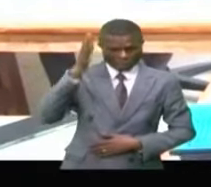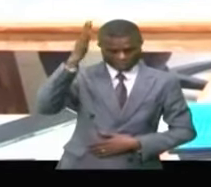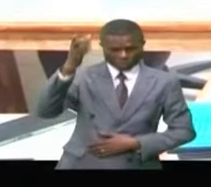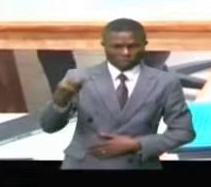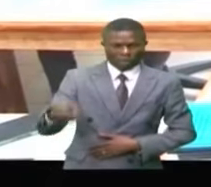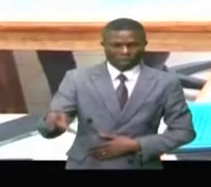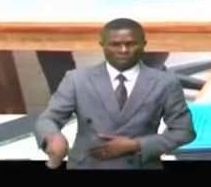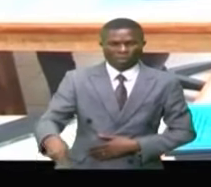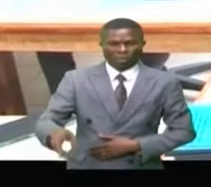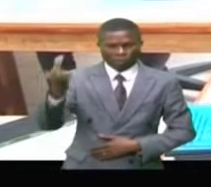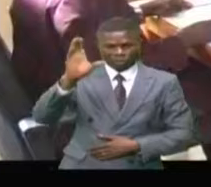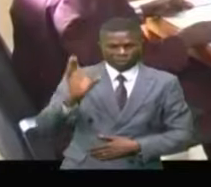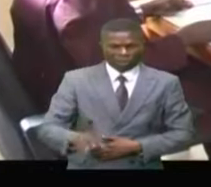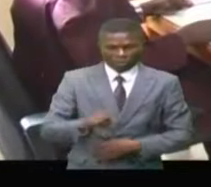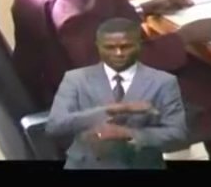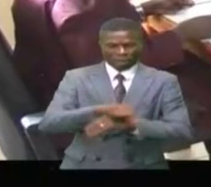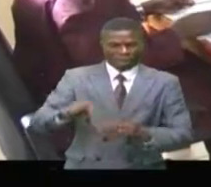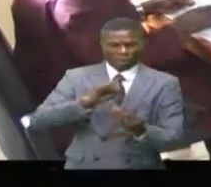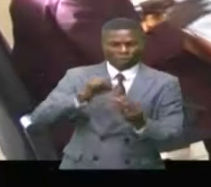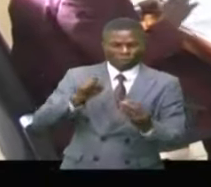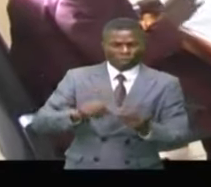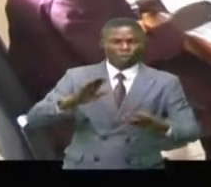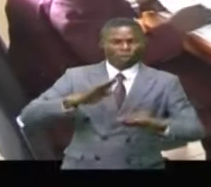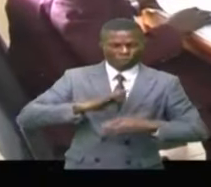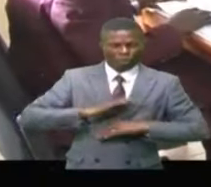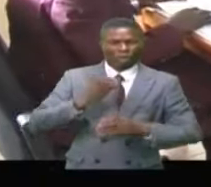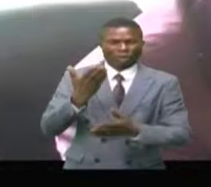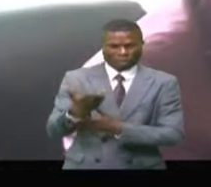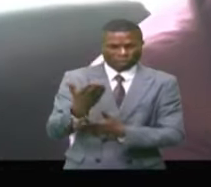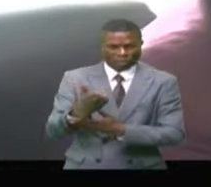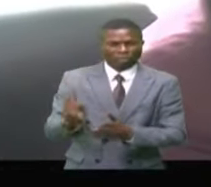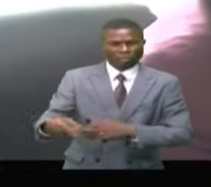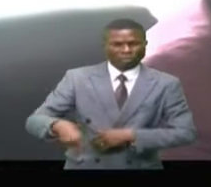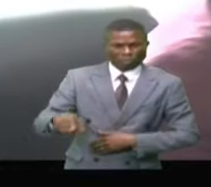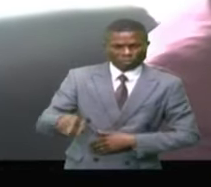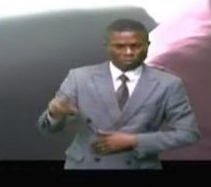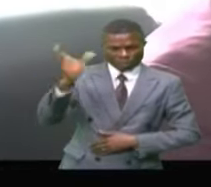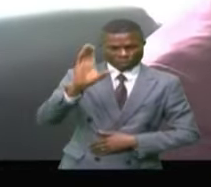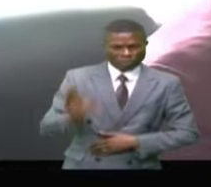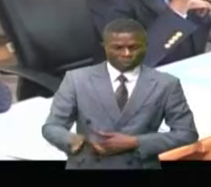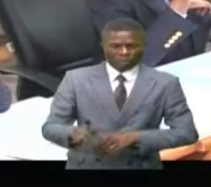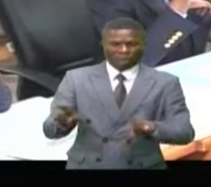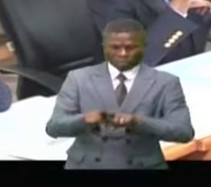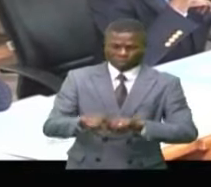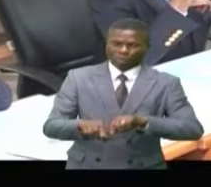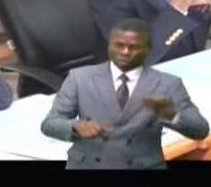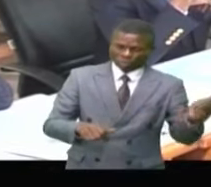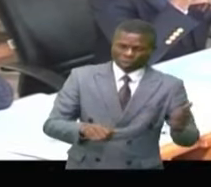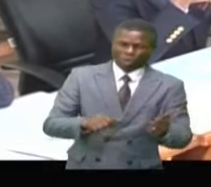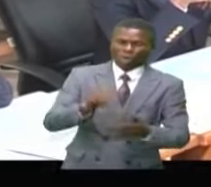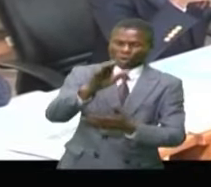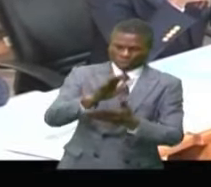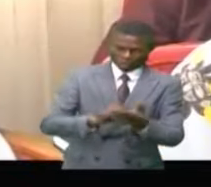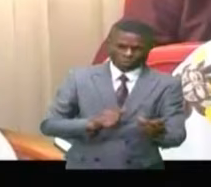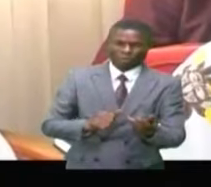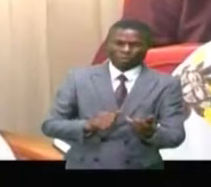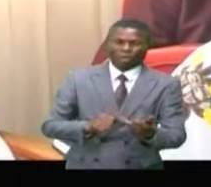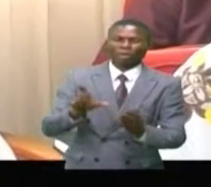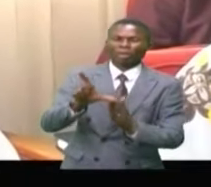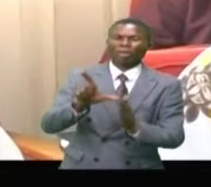La Cour des comptes satisfaite, mais invite cette province, comme tant d'autres, à s'en tenir à la